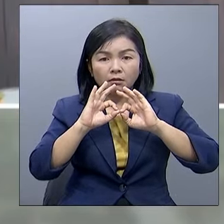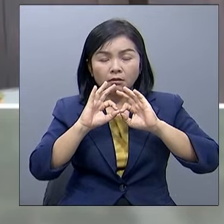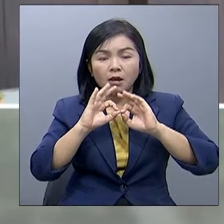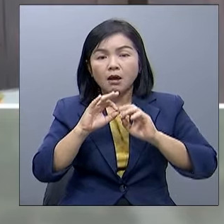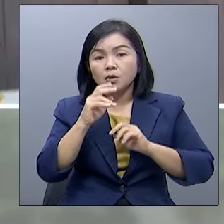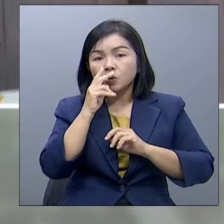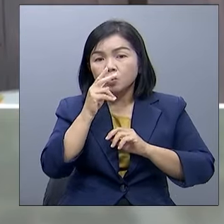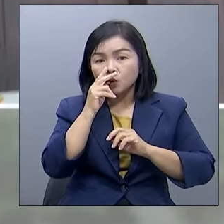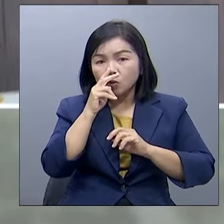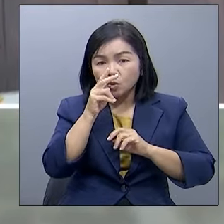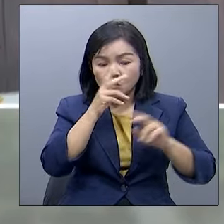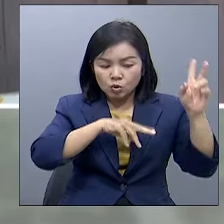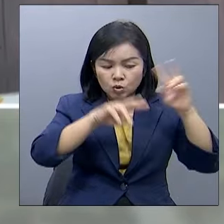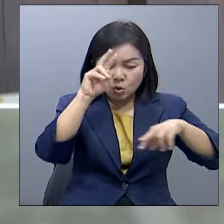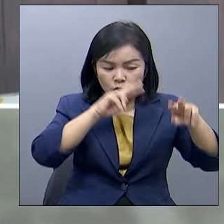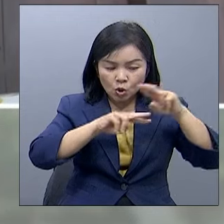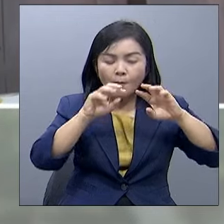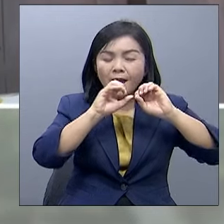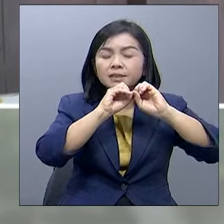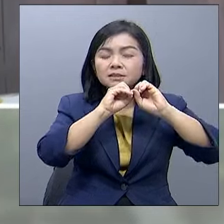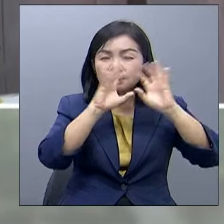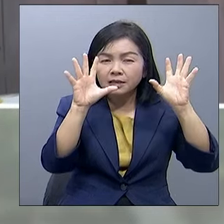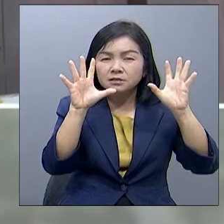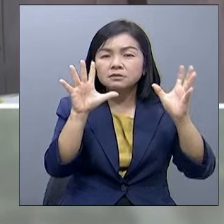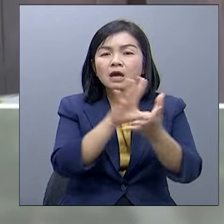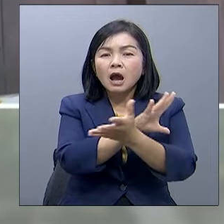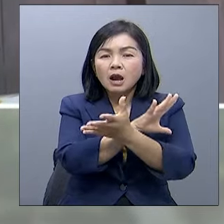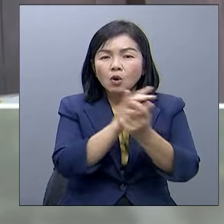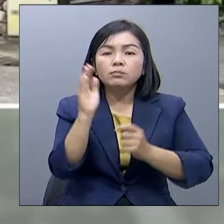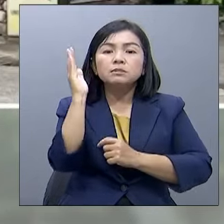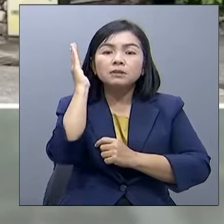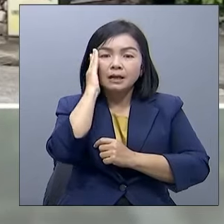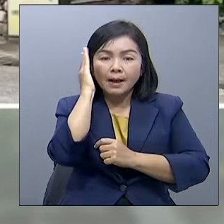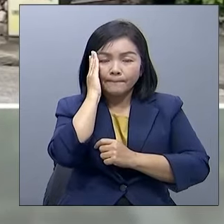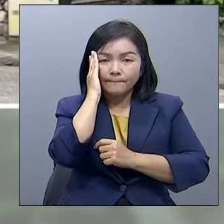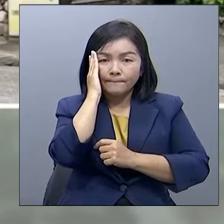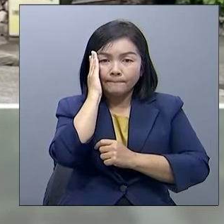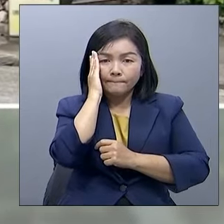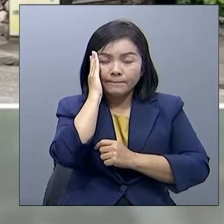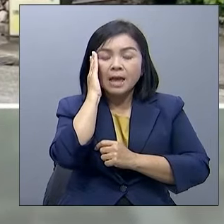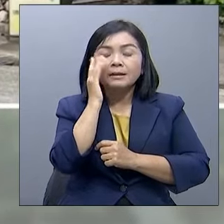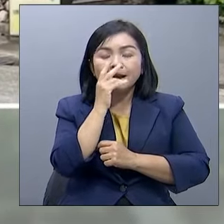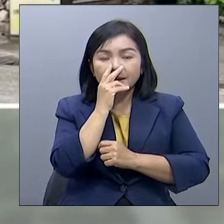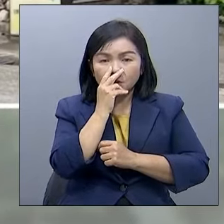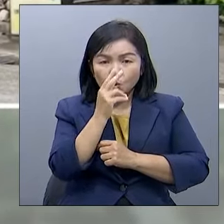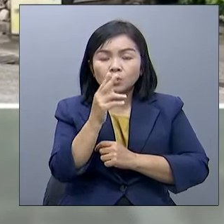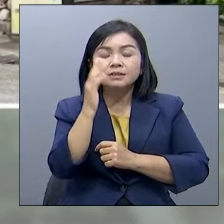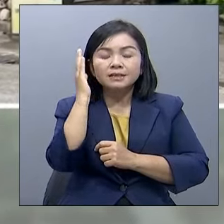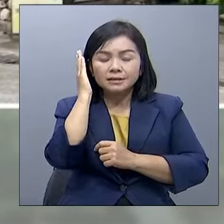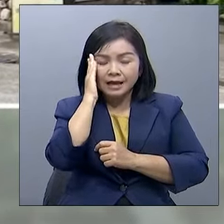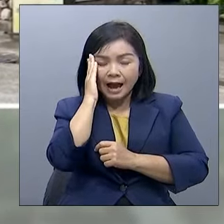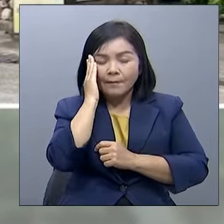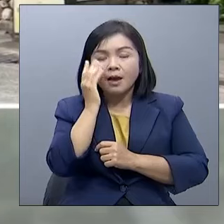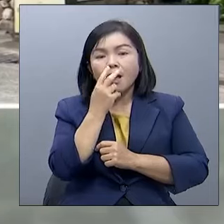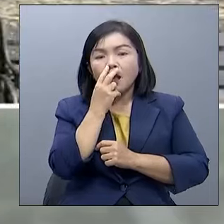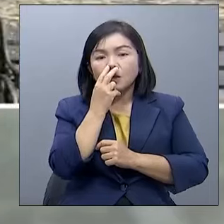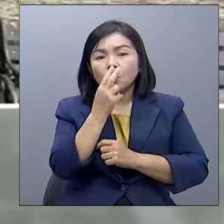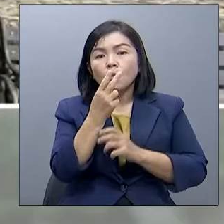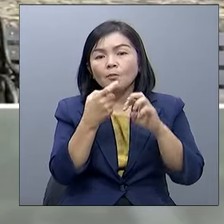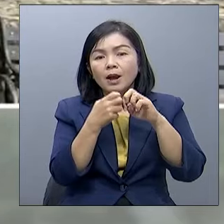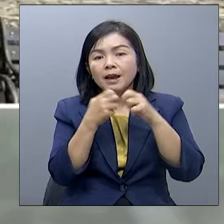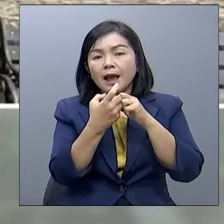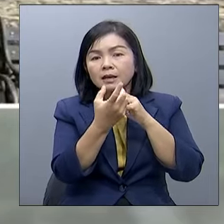เร่งทำให้สาธารณชนเนี่ยนะสังคมเนี่ยรับรู้รับทราบนะเห็นว่านะฮะมันเป็นยังไงเพ